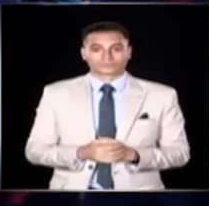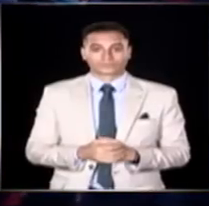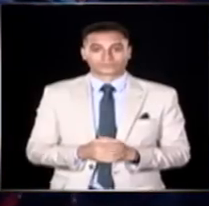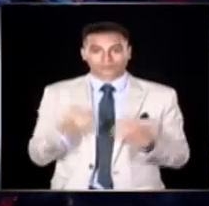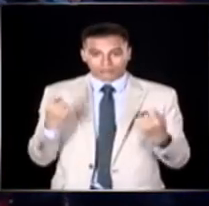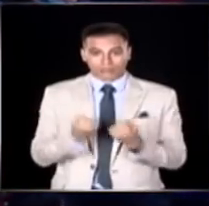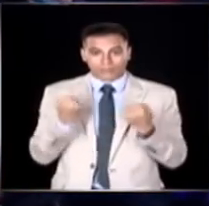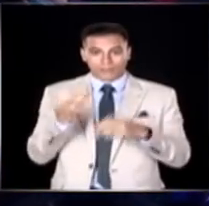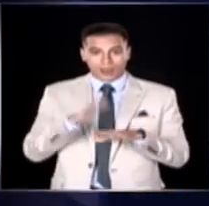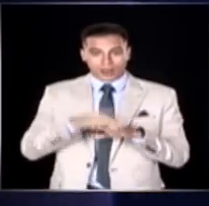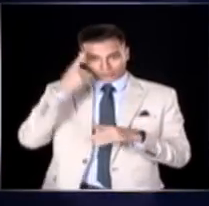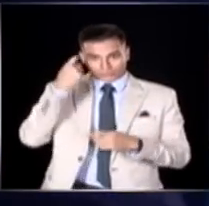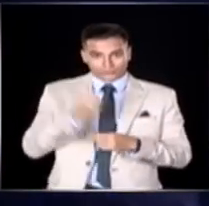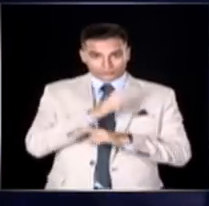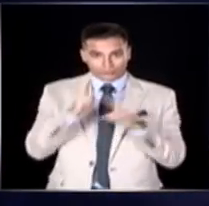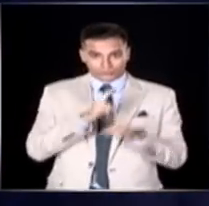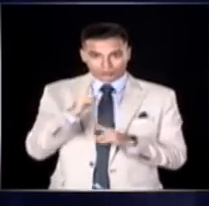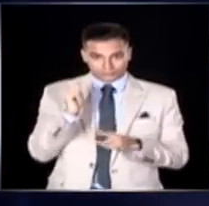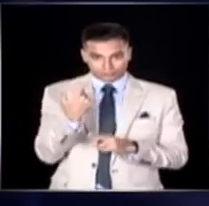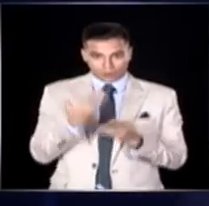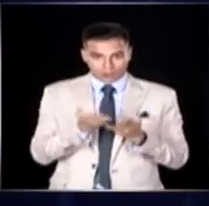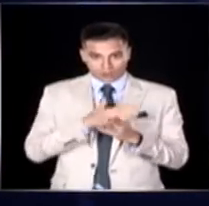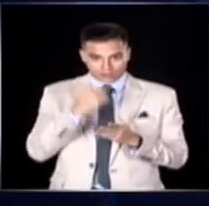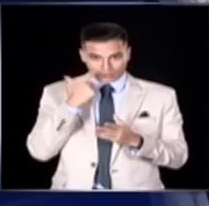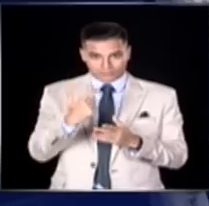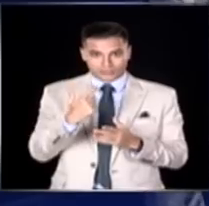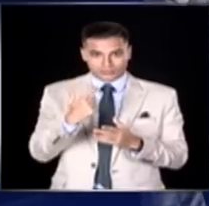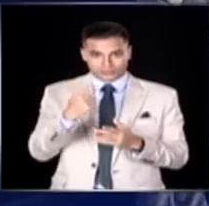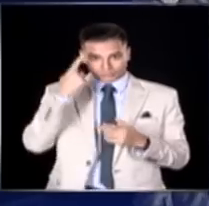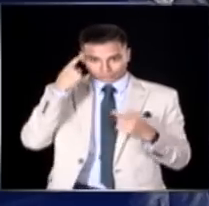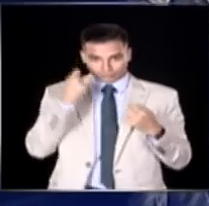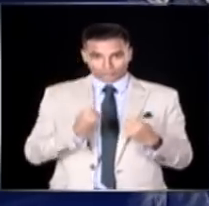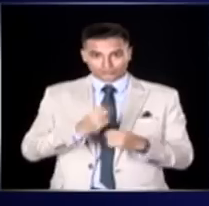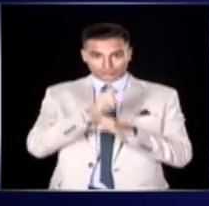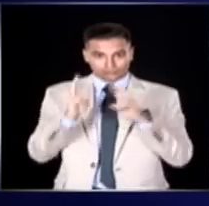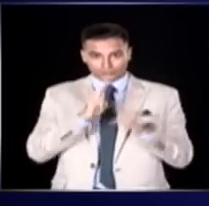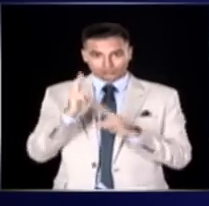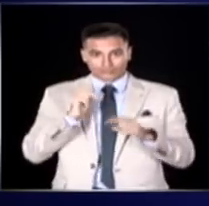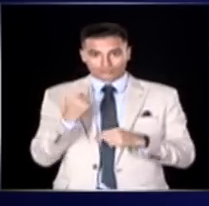اتدربت على تحت الضغط؟ كتير. جاهز؟ إن شاء الله. نطمن على ريهام.